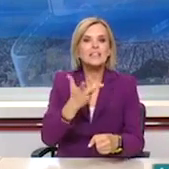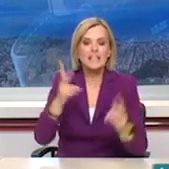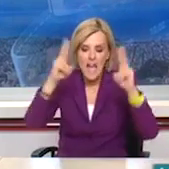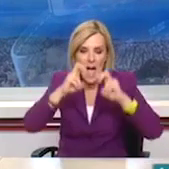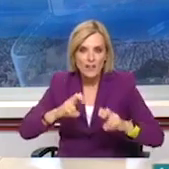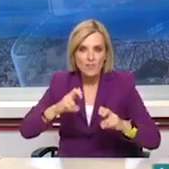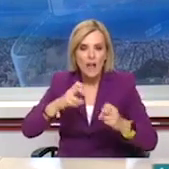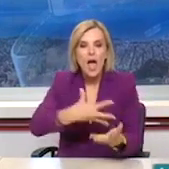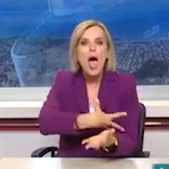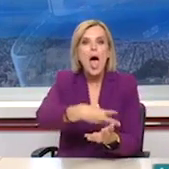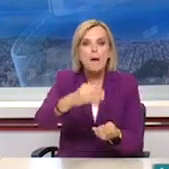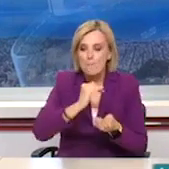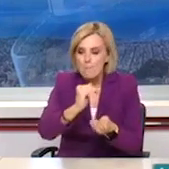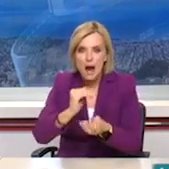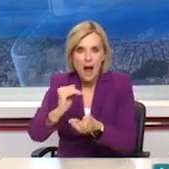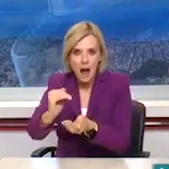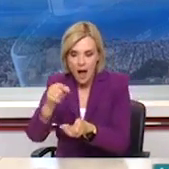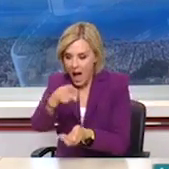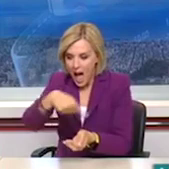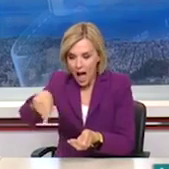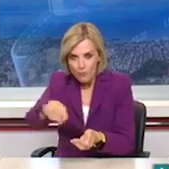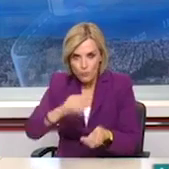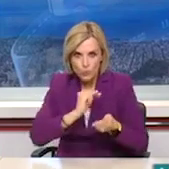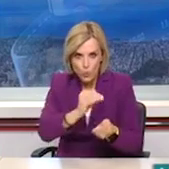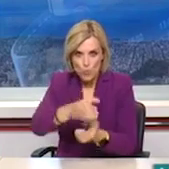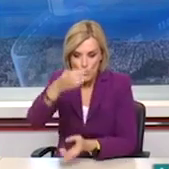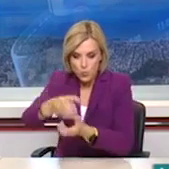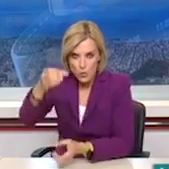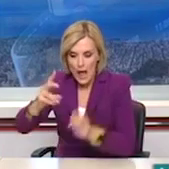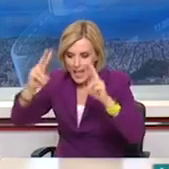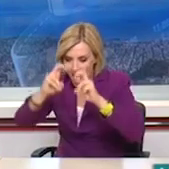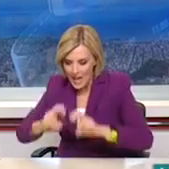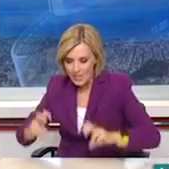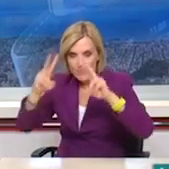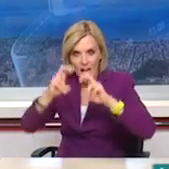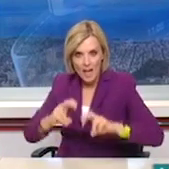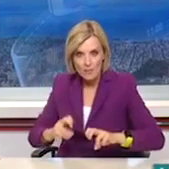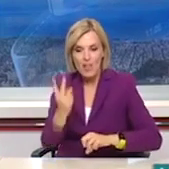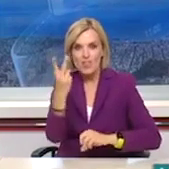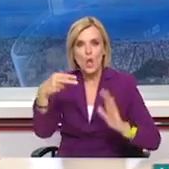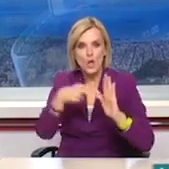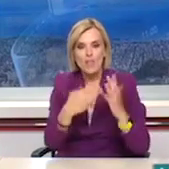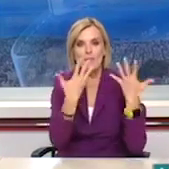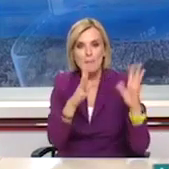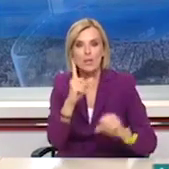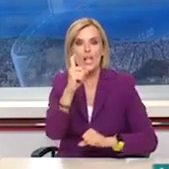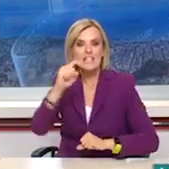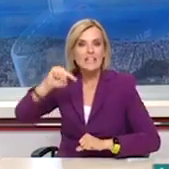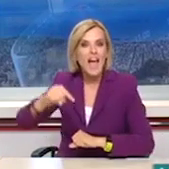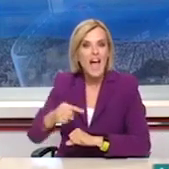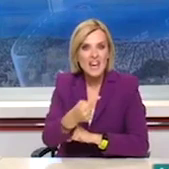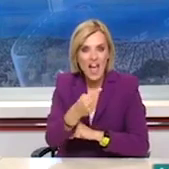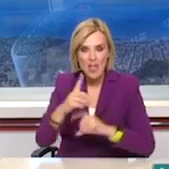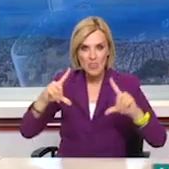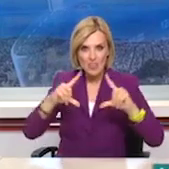με συντονιστή τον καθηγητή κύριο Χατζηκριστοδούλου σε συνεργασία με άλλα πανεπιστήμια της χώρας, από 2.569